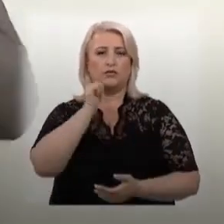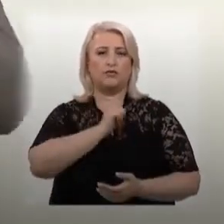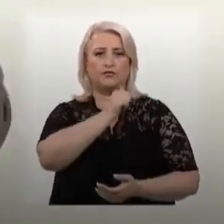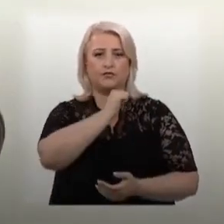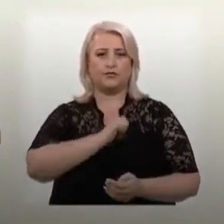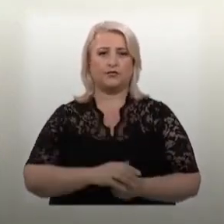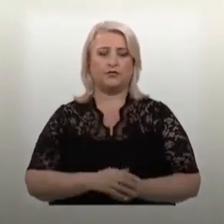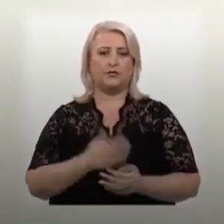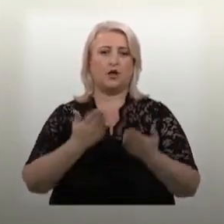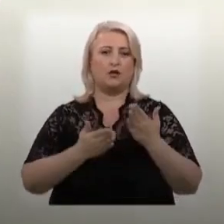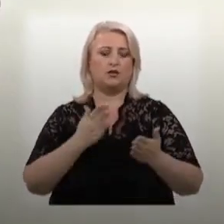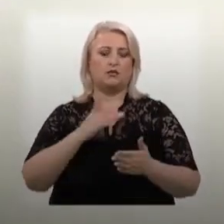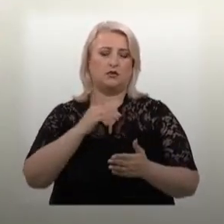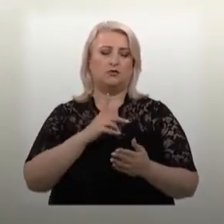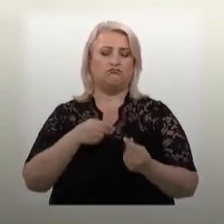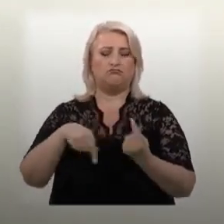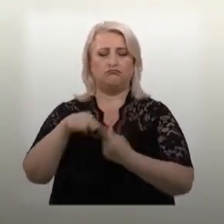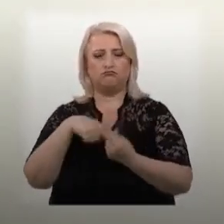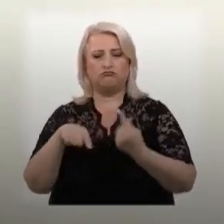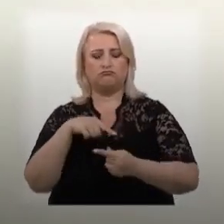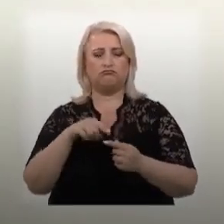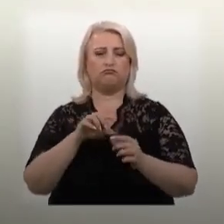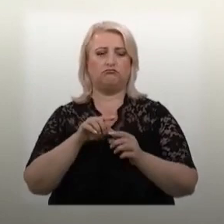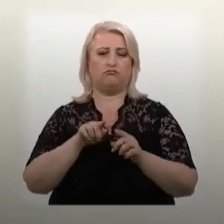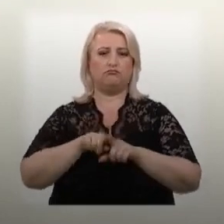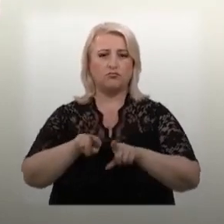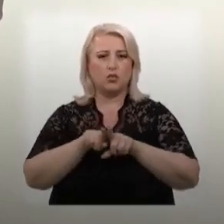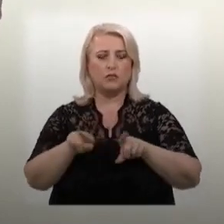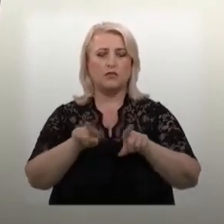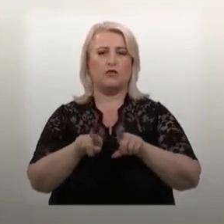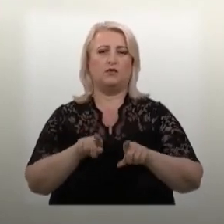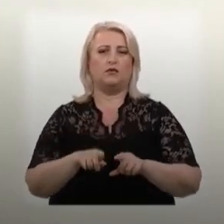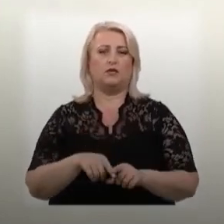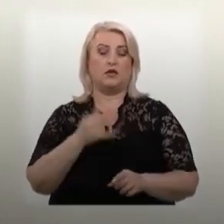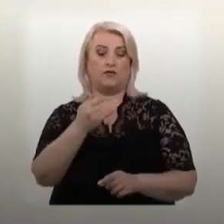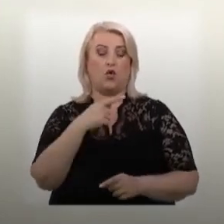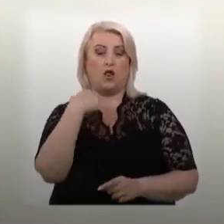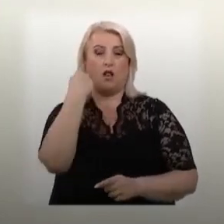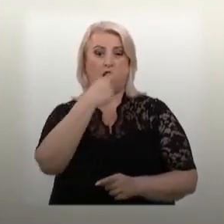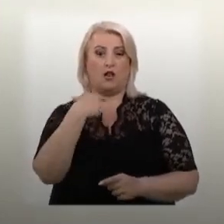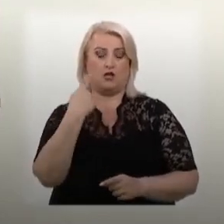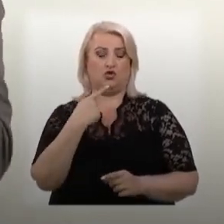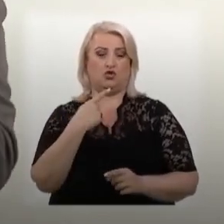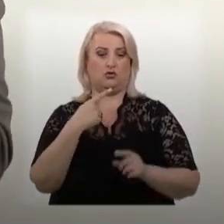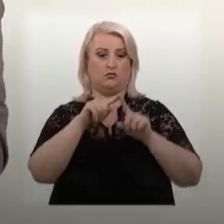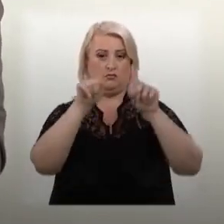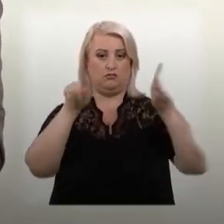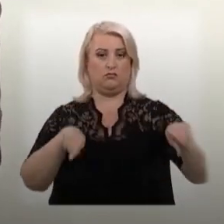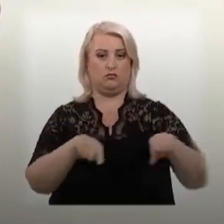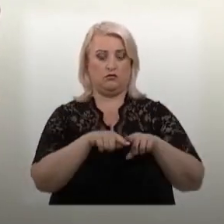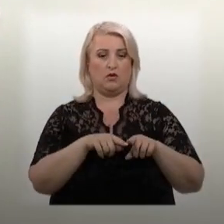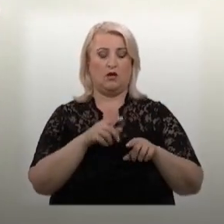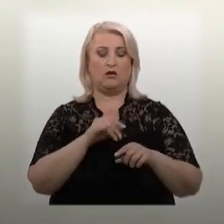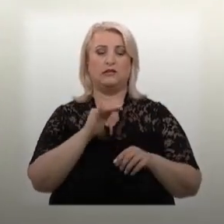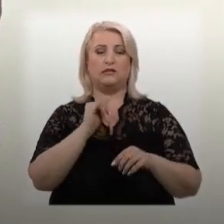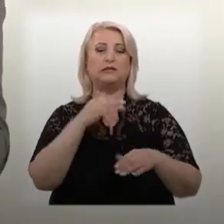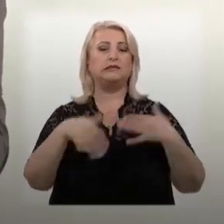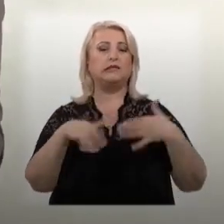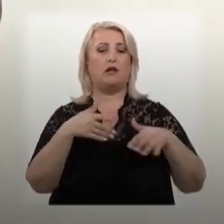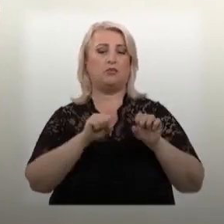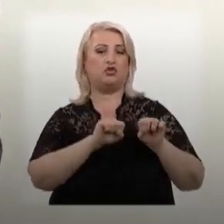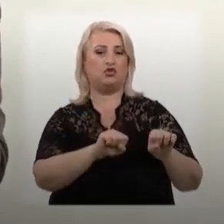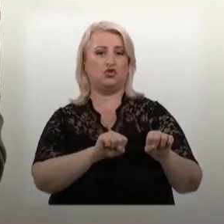business în cont de publicitate din care tu vei face promovări dar și contul tău personalul este esclaves securizat atunci